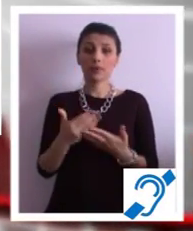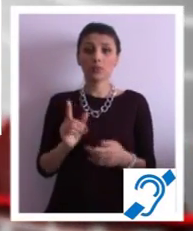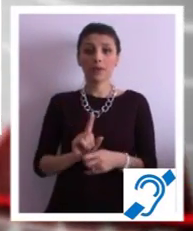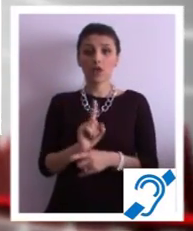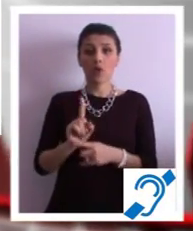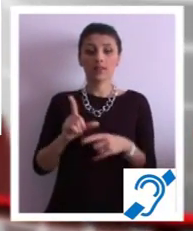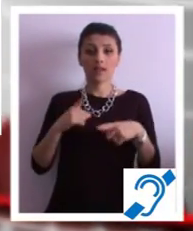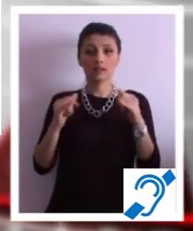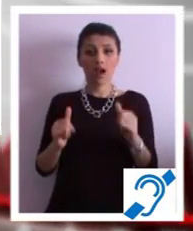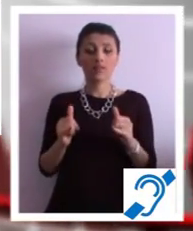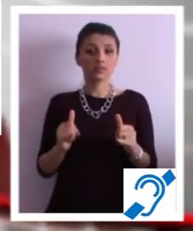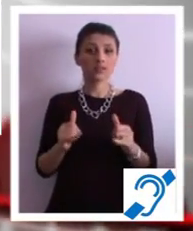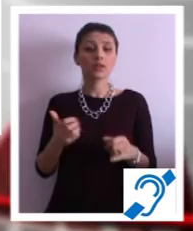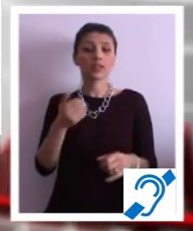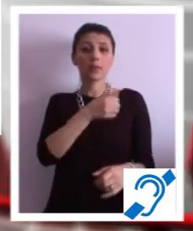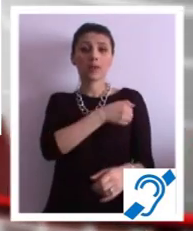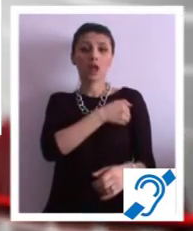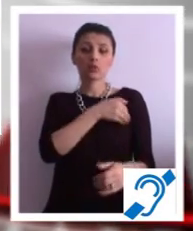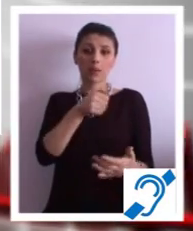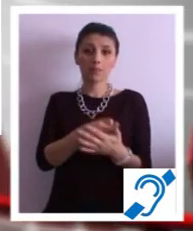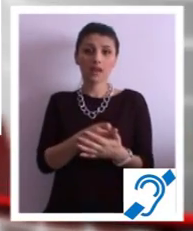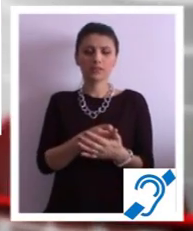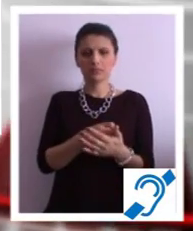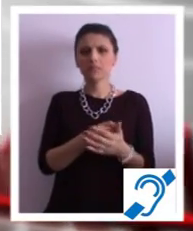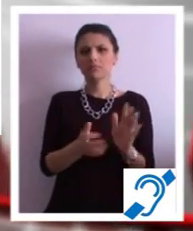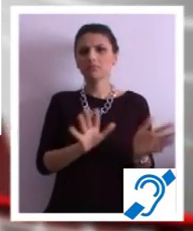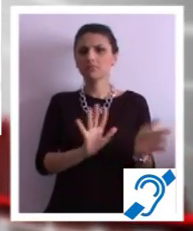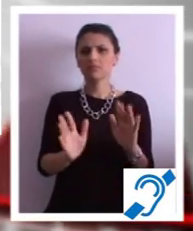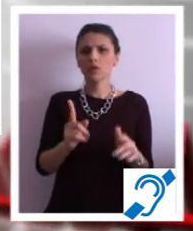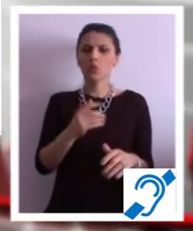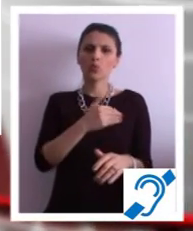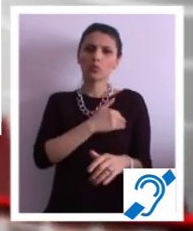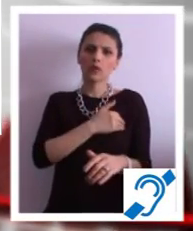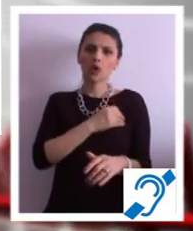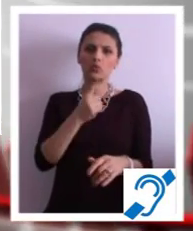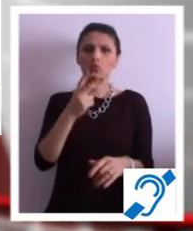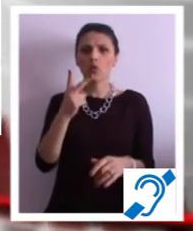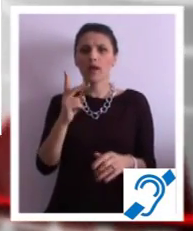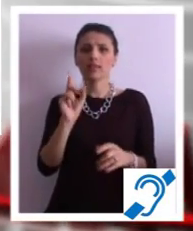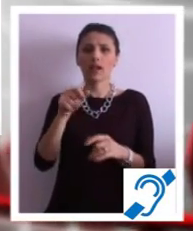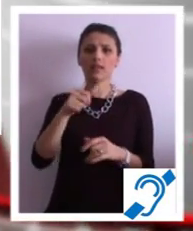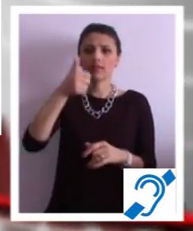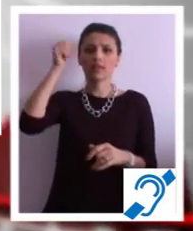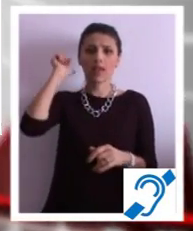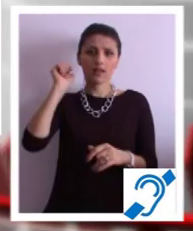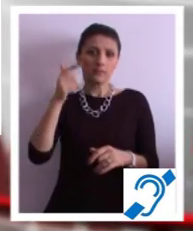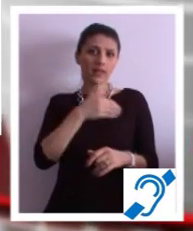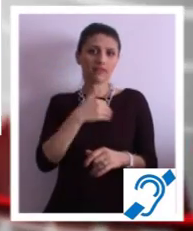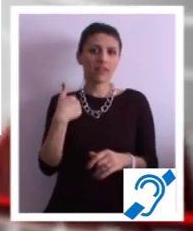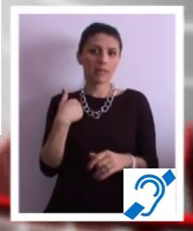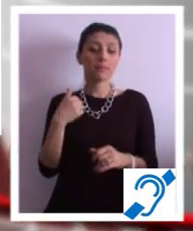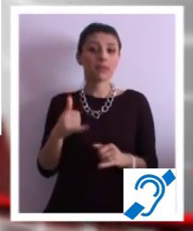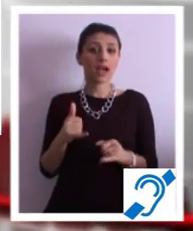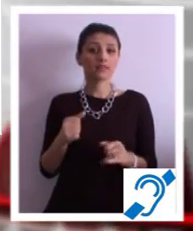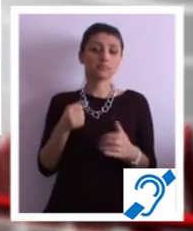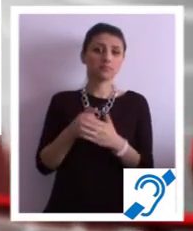care ne vom afla, cu maxime termice care s-ar putea să fie cu un grad cel puțin mai ridicate decât cele de astăzi, așadar mercurul